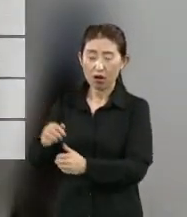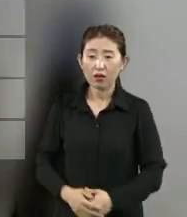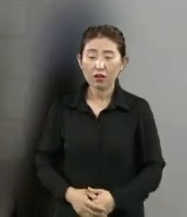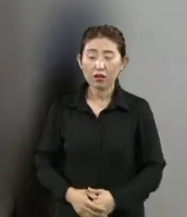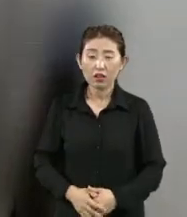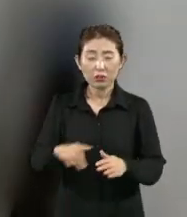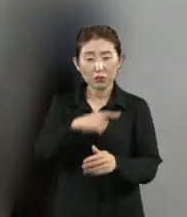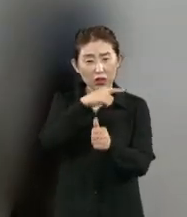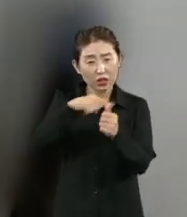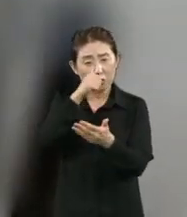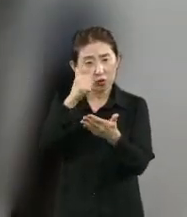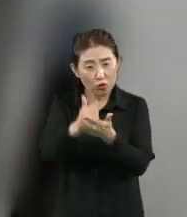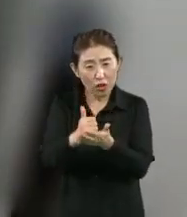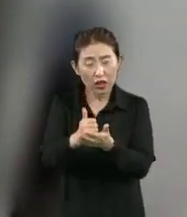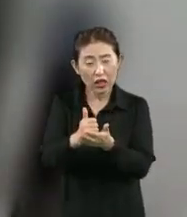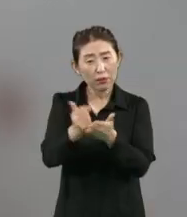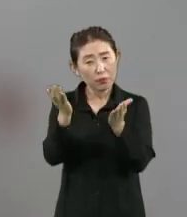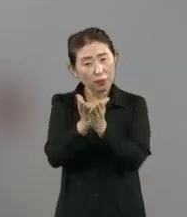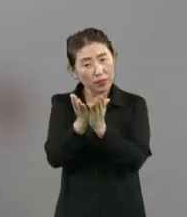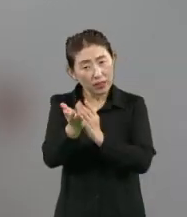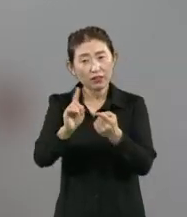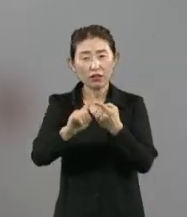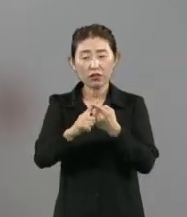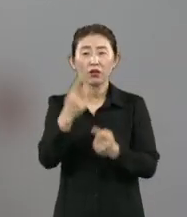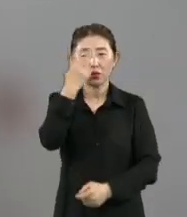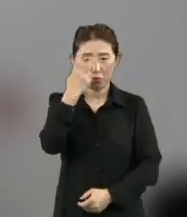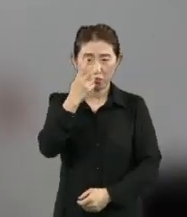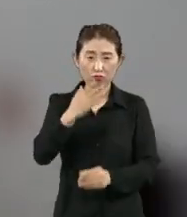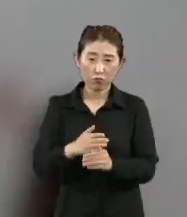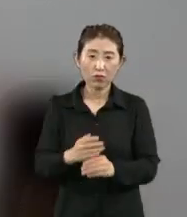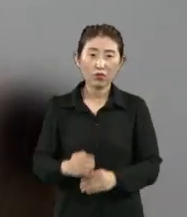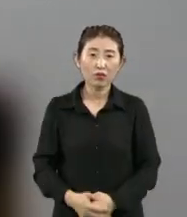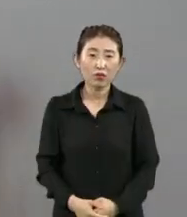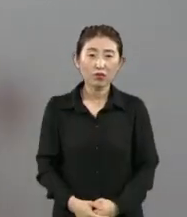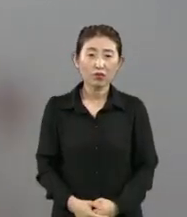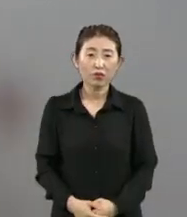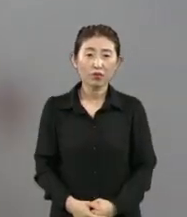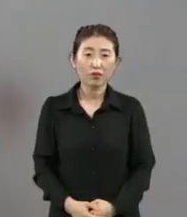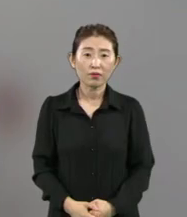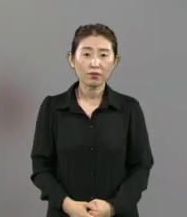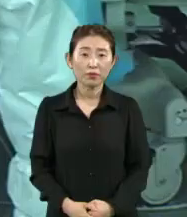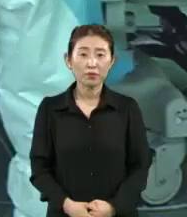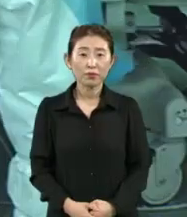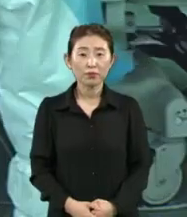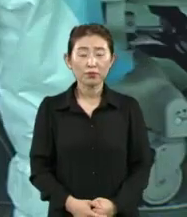판단해 살인죄 적용도 검토할 방침입니다. TJB 이수복입니다.